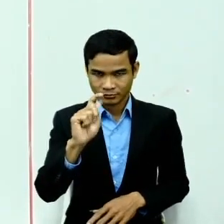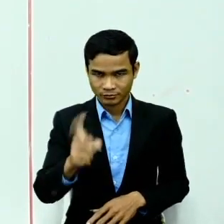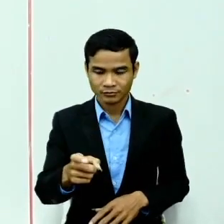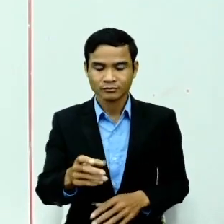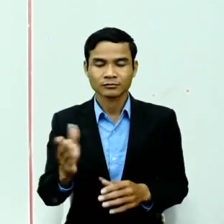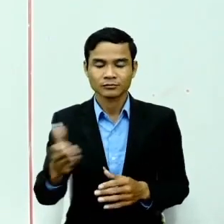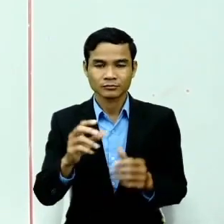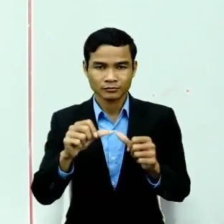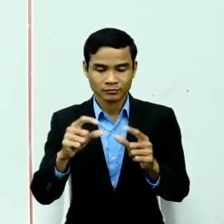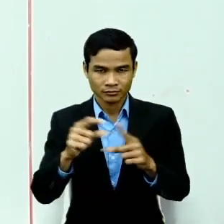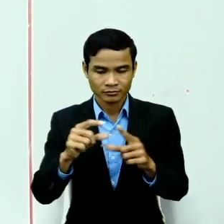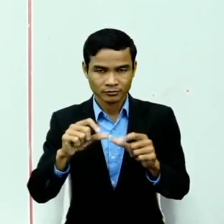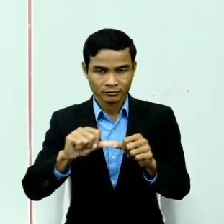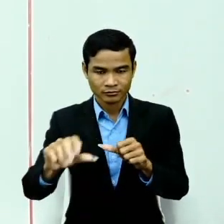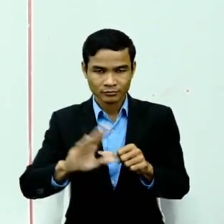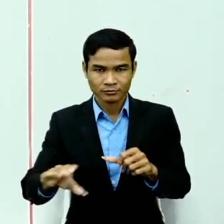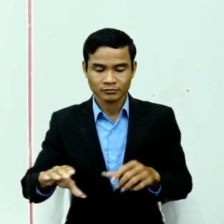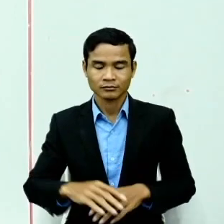con